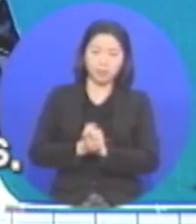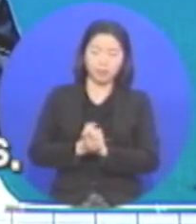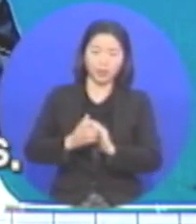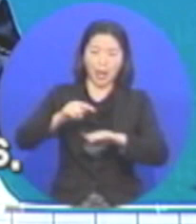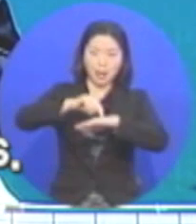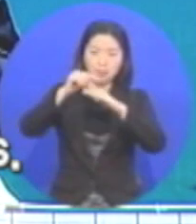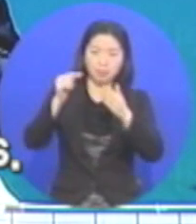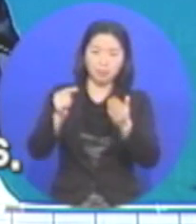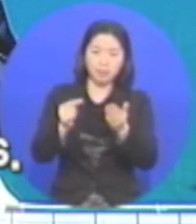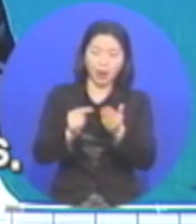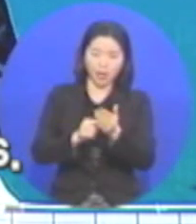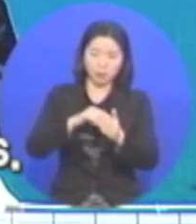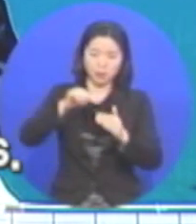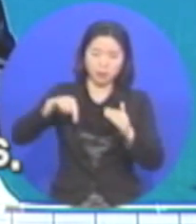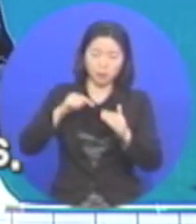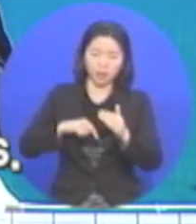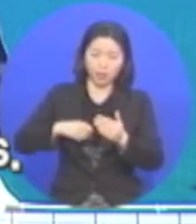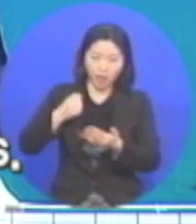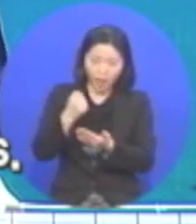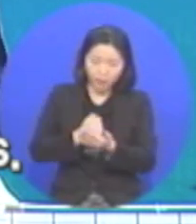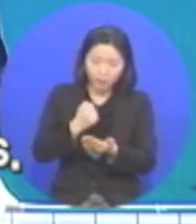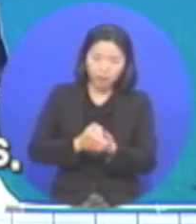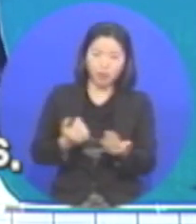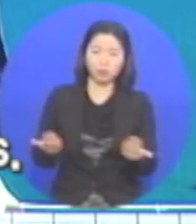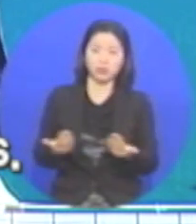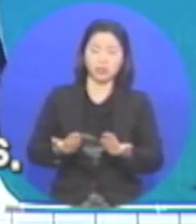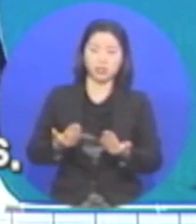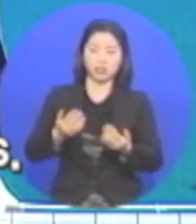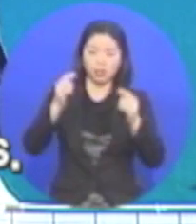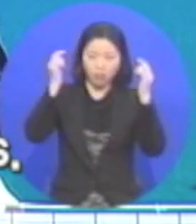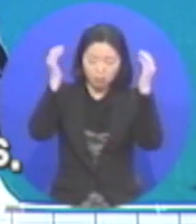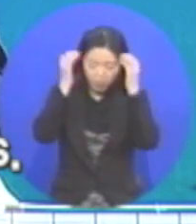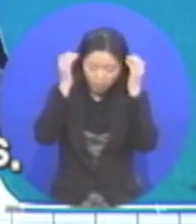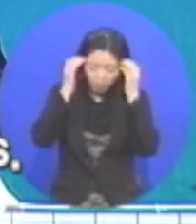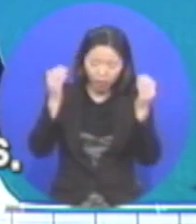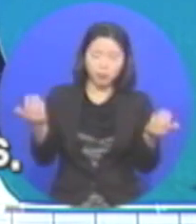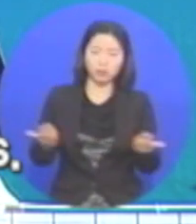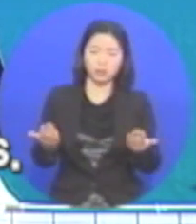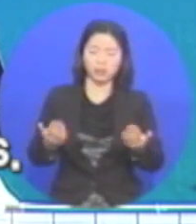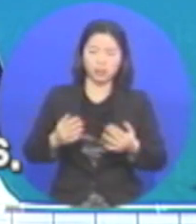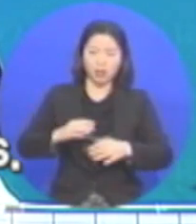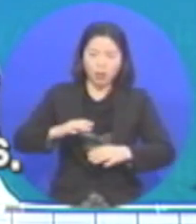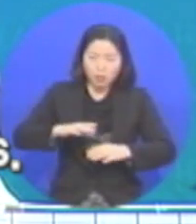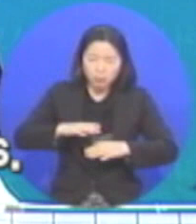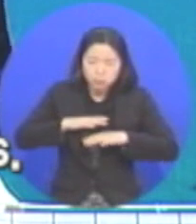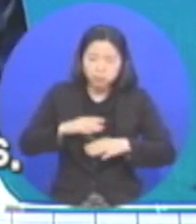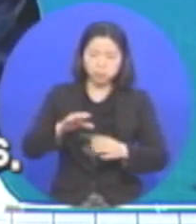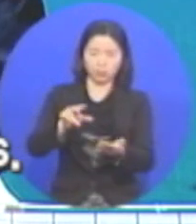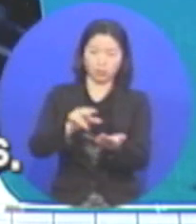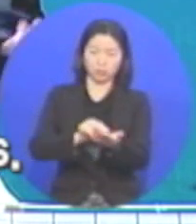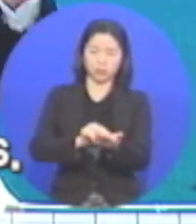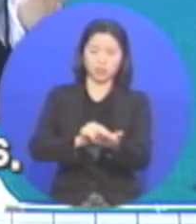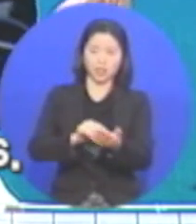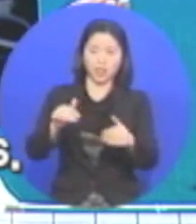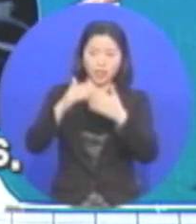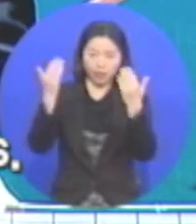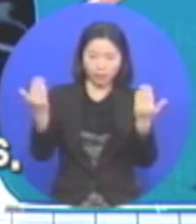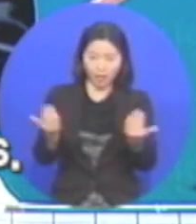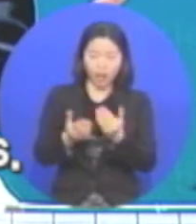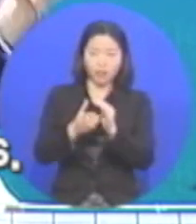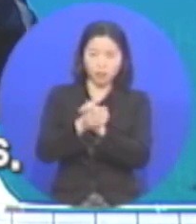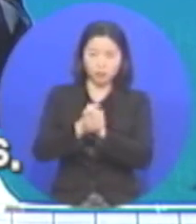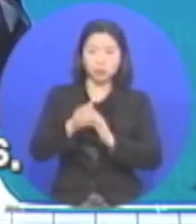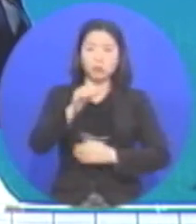마음의 안타까운 일 괴로운 일 또 너무 넘어 두려움 문제 다 기도해도